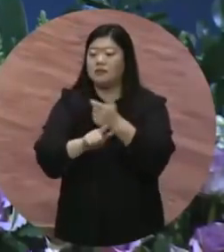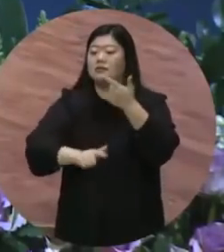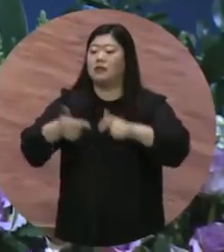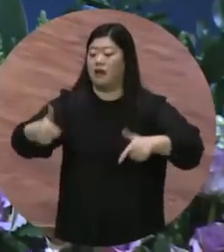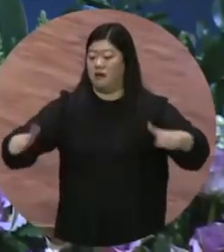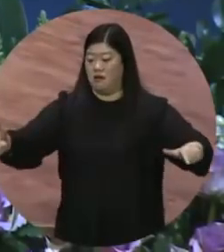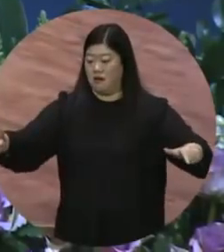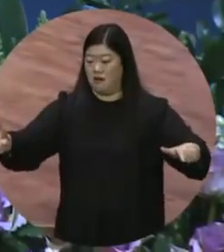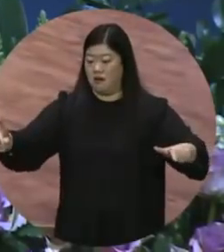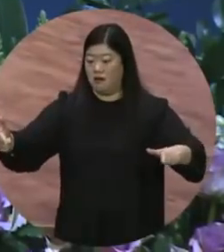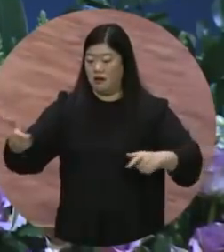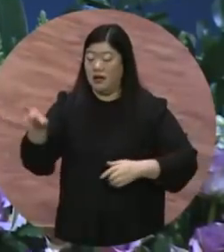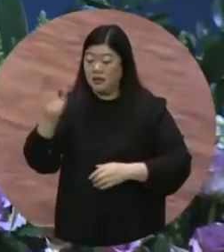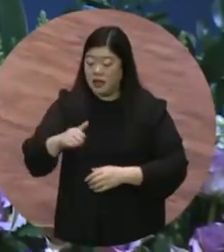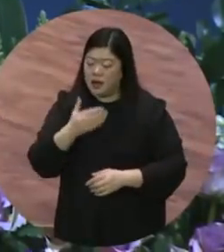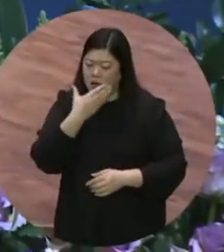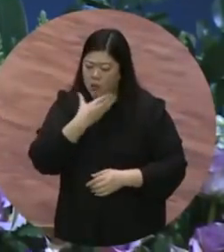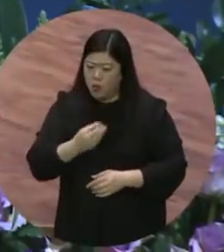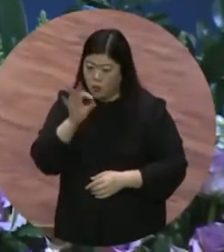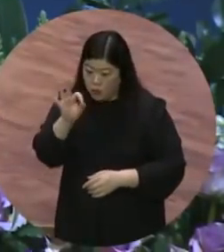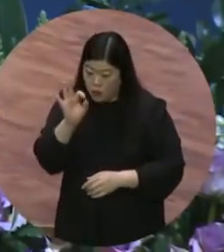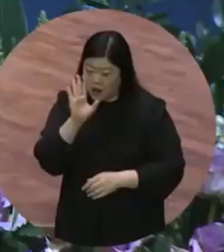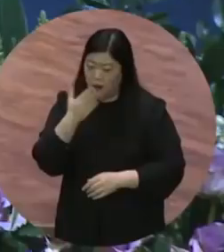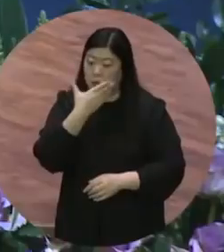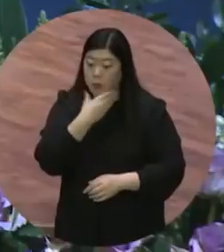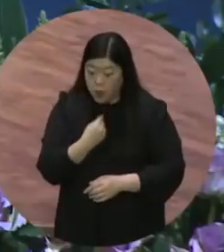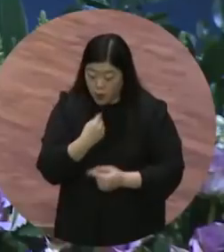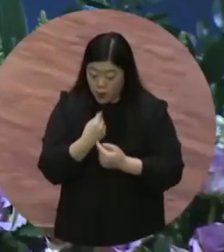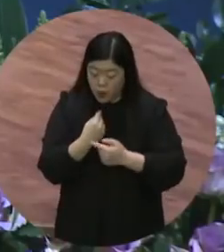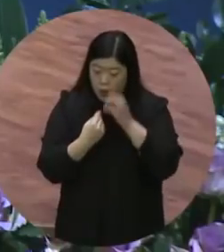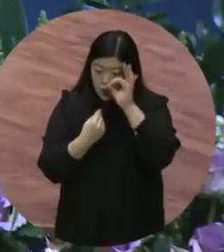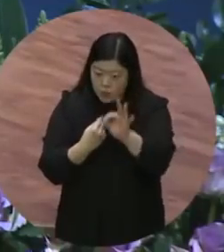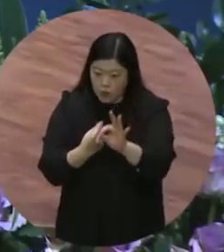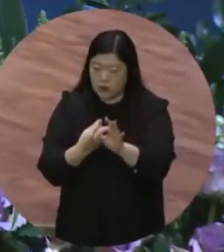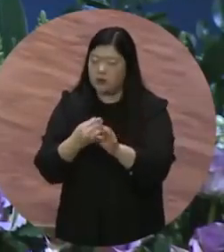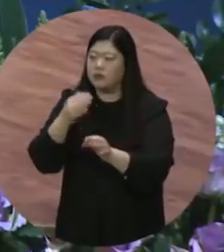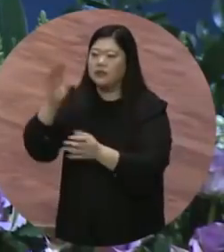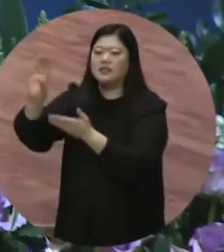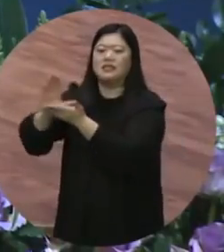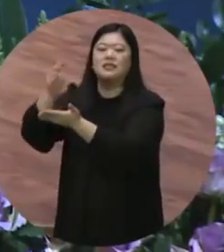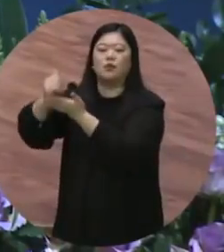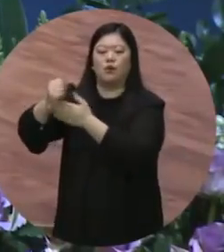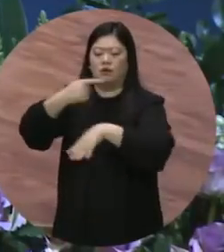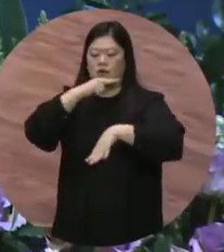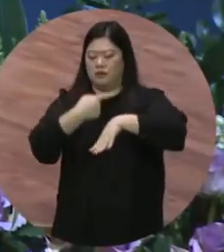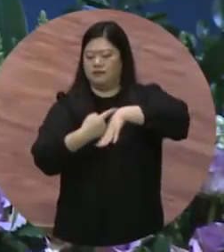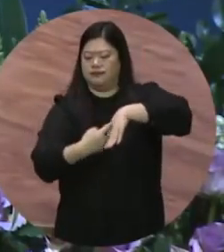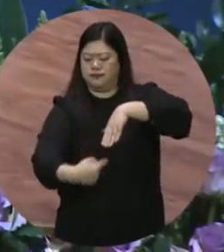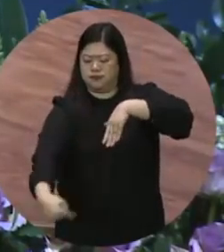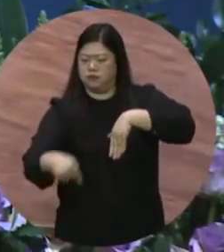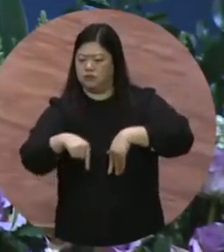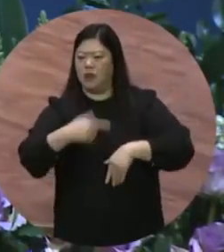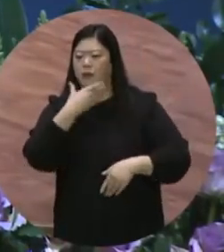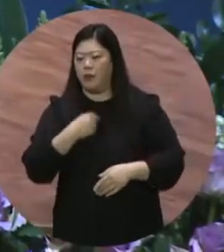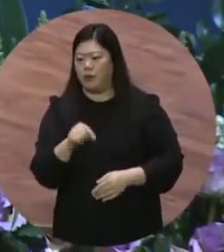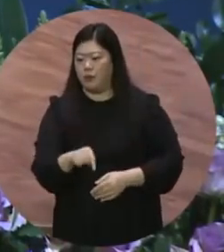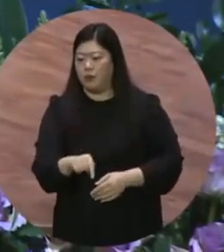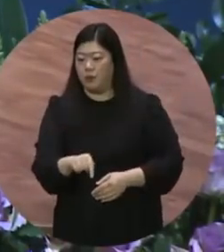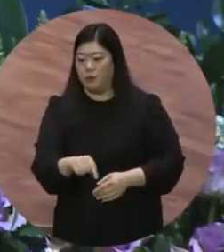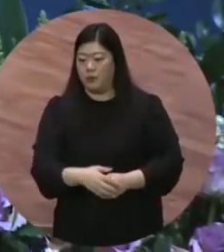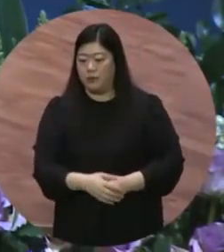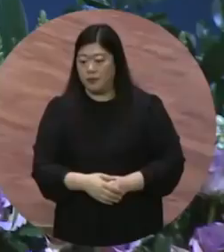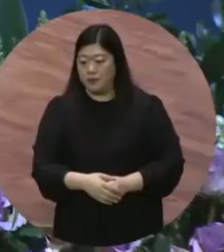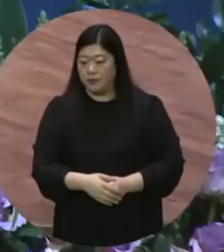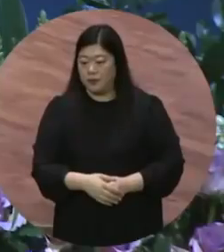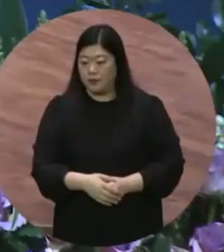말아야 돼. 오늘 12장에서 말하는 복은 장차 오실 그리스도를 예표합니다. 정확한 예언적 의미는 너